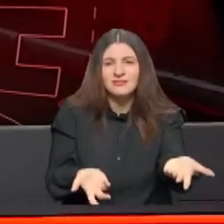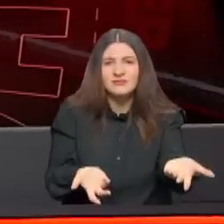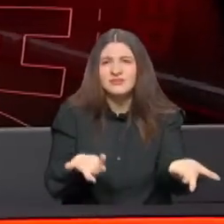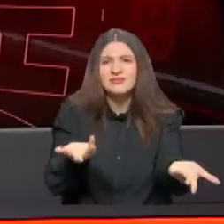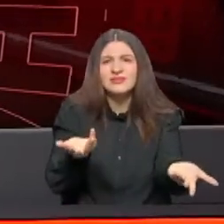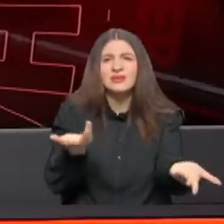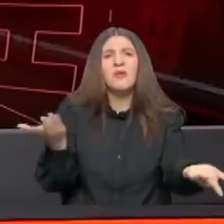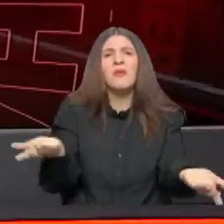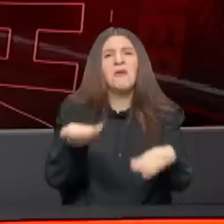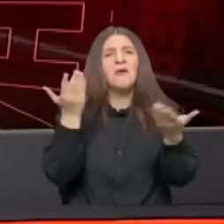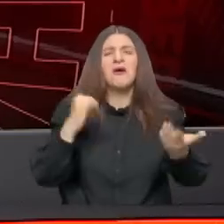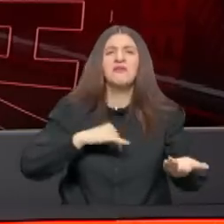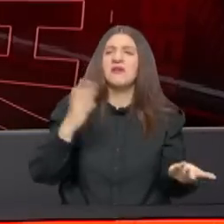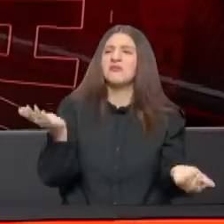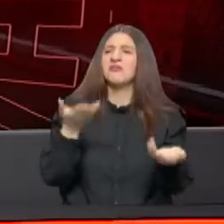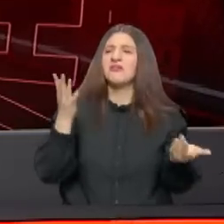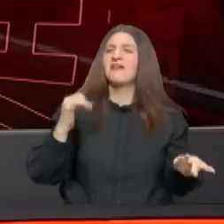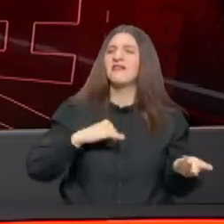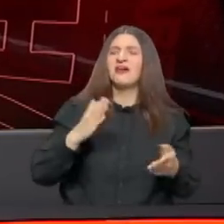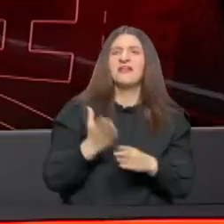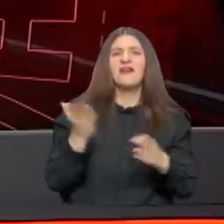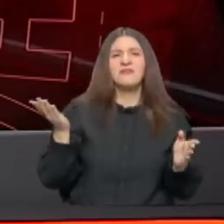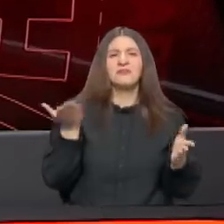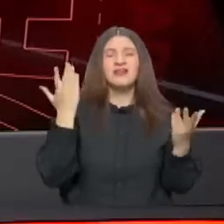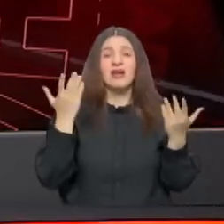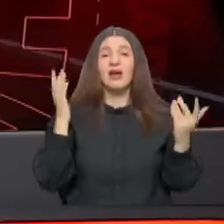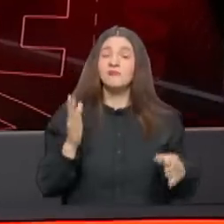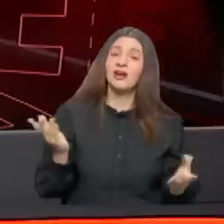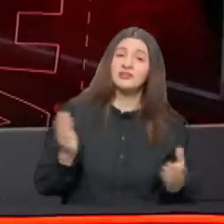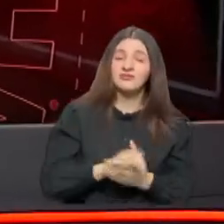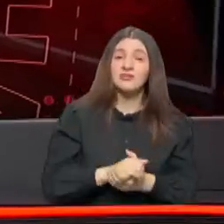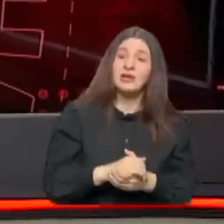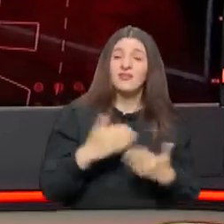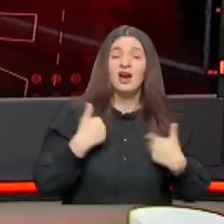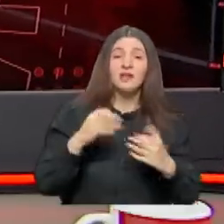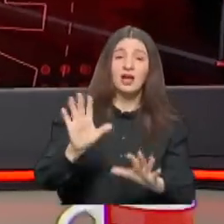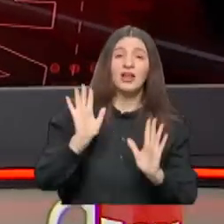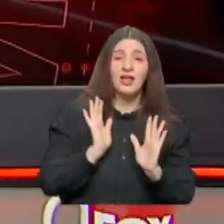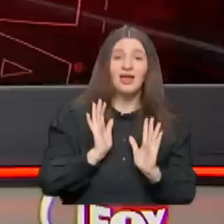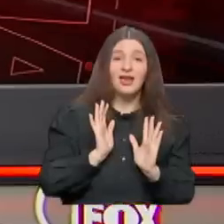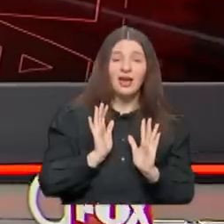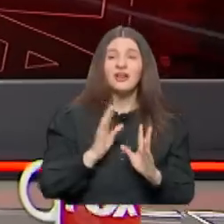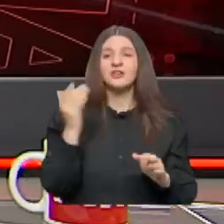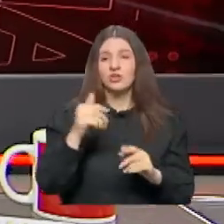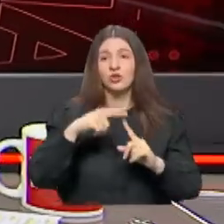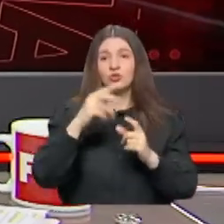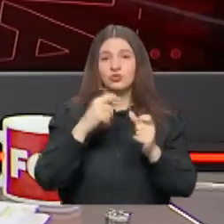Ne ala memleket yani. Ne ala memleket. Maalesef. Maalesef durum böyle. Geliyoruz TÜSİAD'a MÜSİAD'a geliyoruz